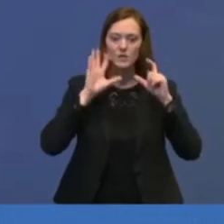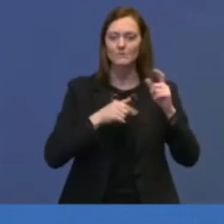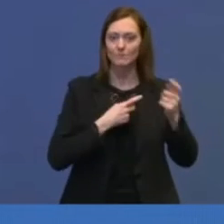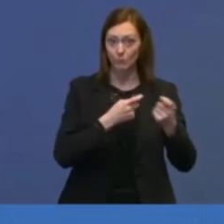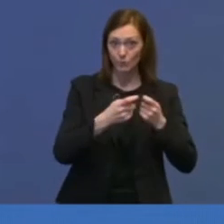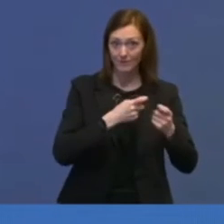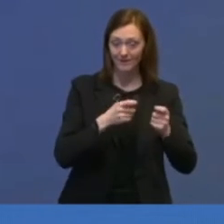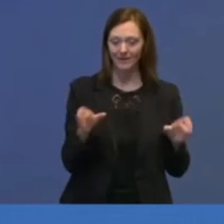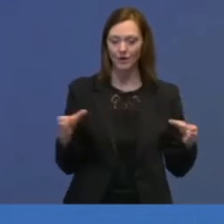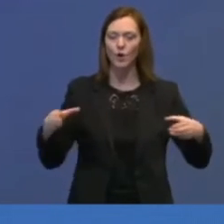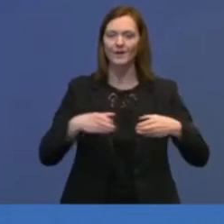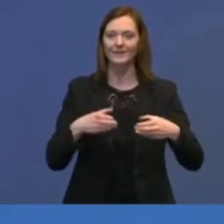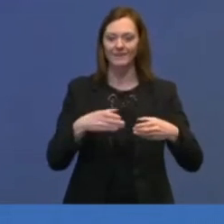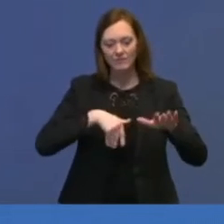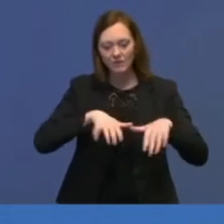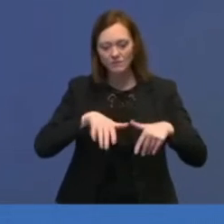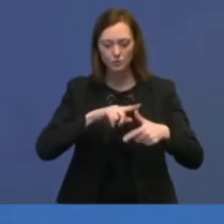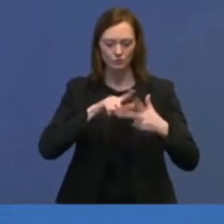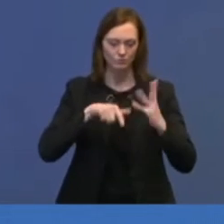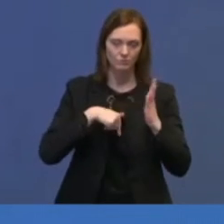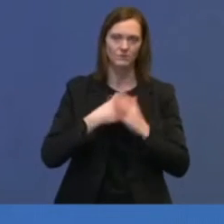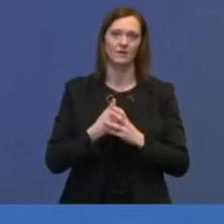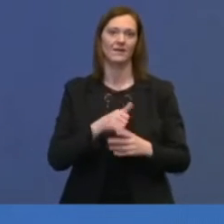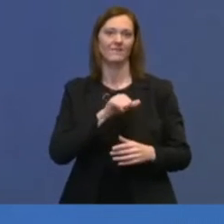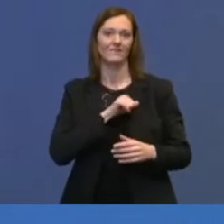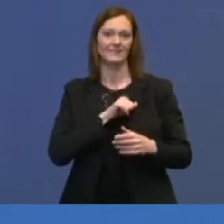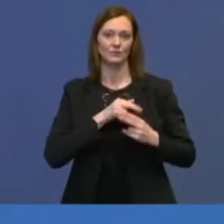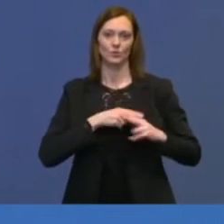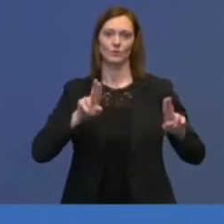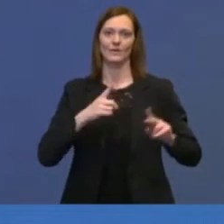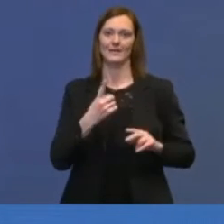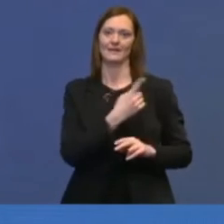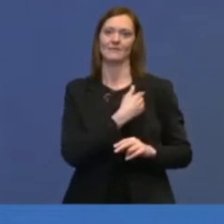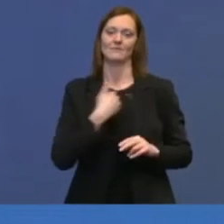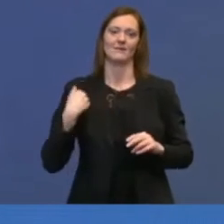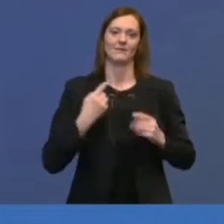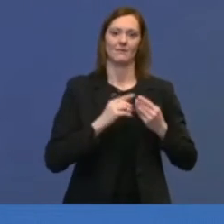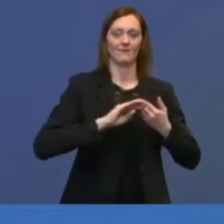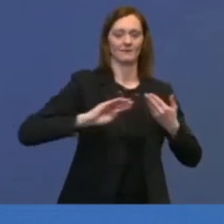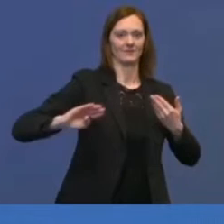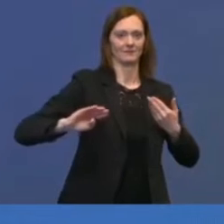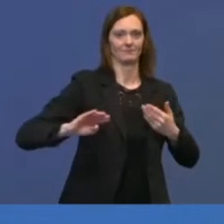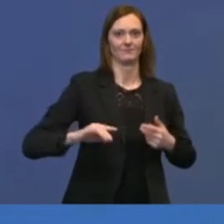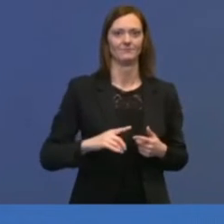lagu jiraduka amada qadidka tadawaynaha ama meelaha lambidka ah haddi aan la kalafogaan karin.